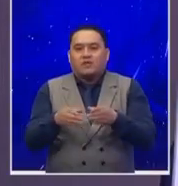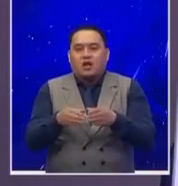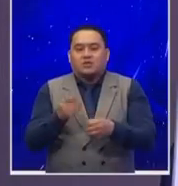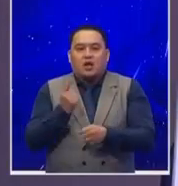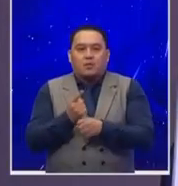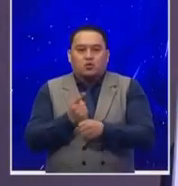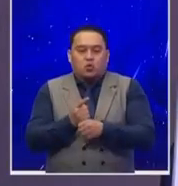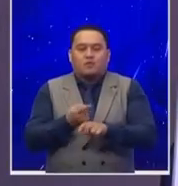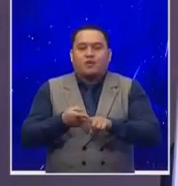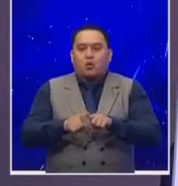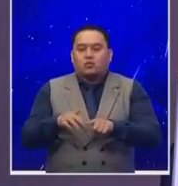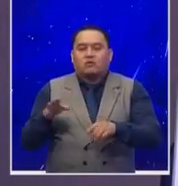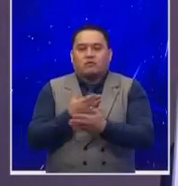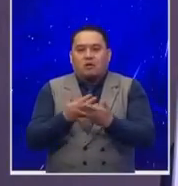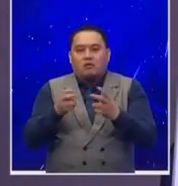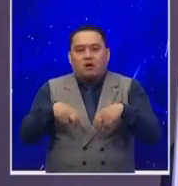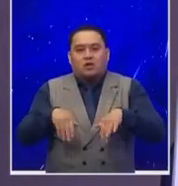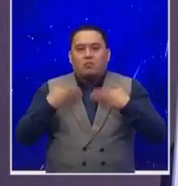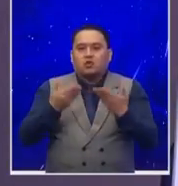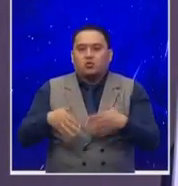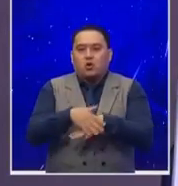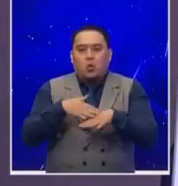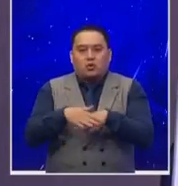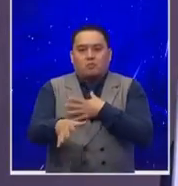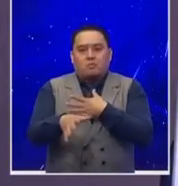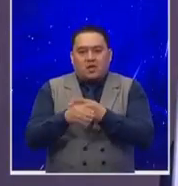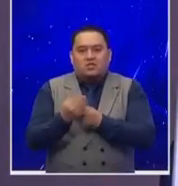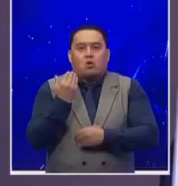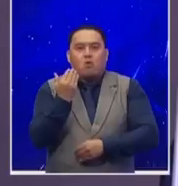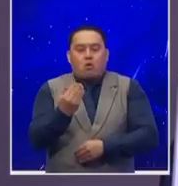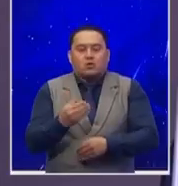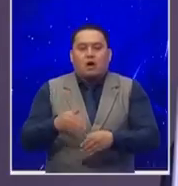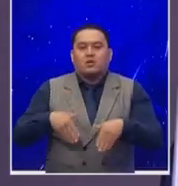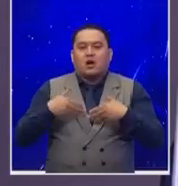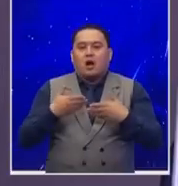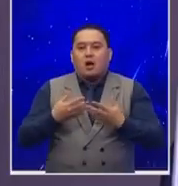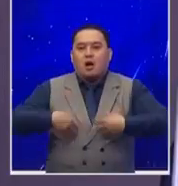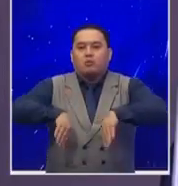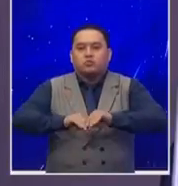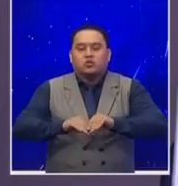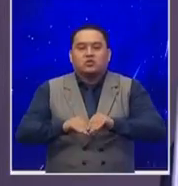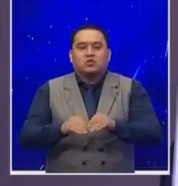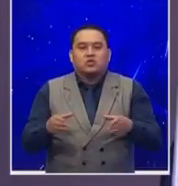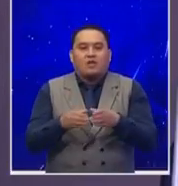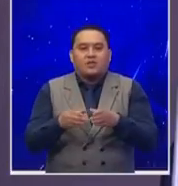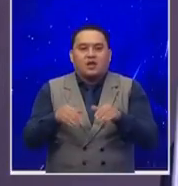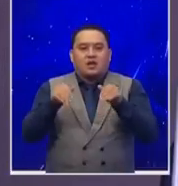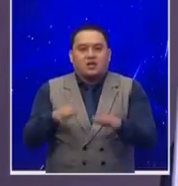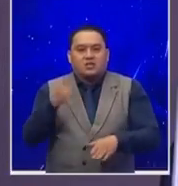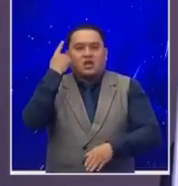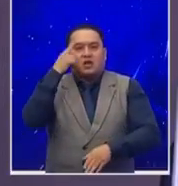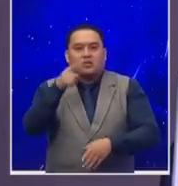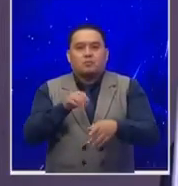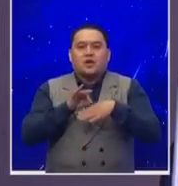распространяются нормы законодательства о рассмотрении обращений граждан. Вместе с тем, на основании обращений граждан общественный совет принимает решение об